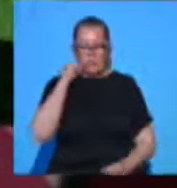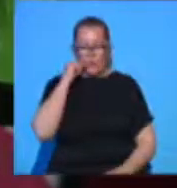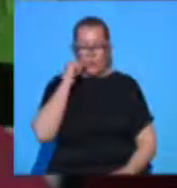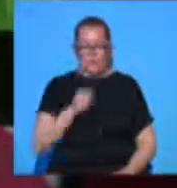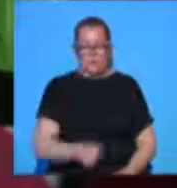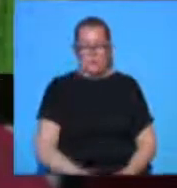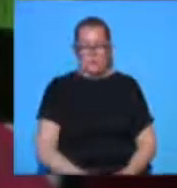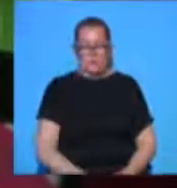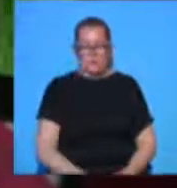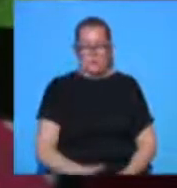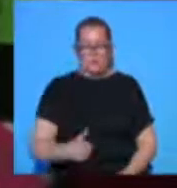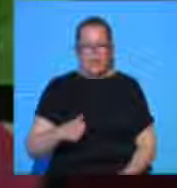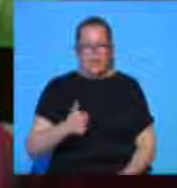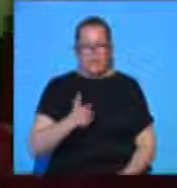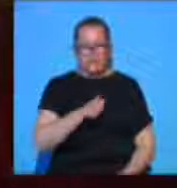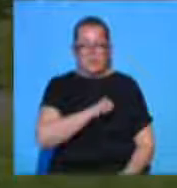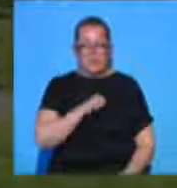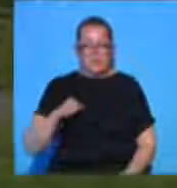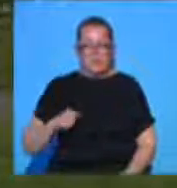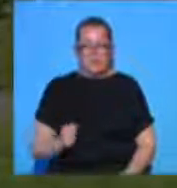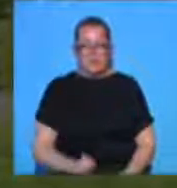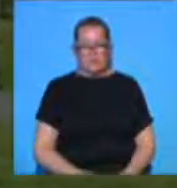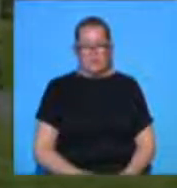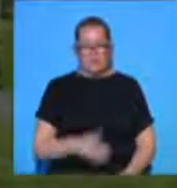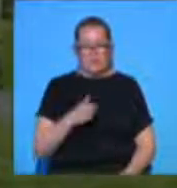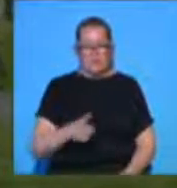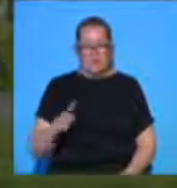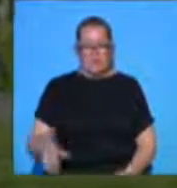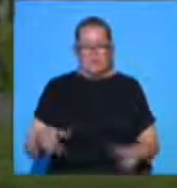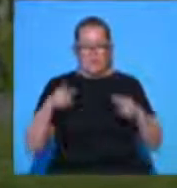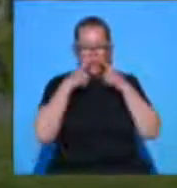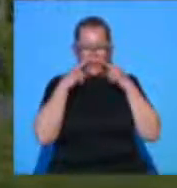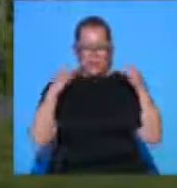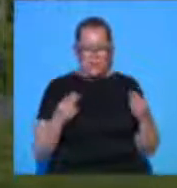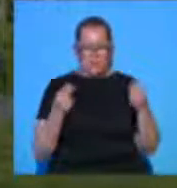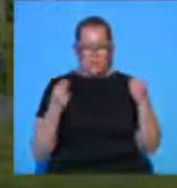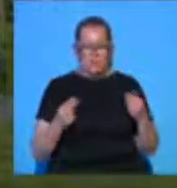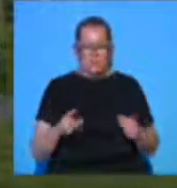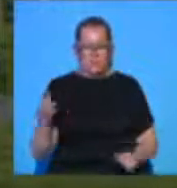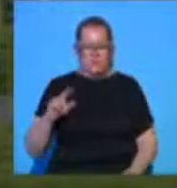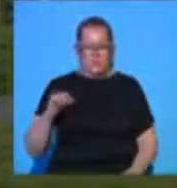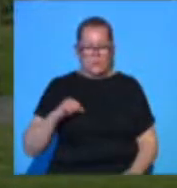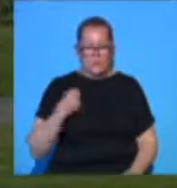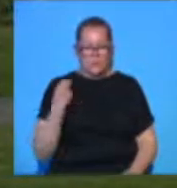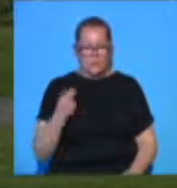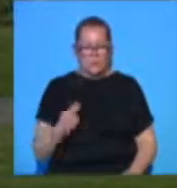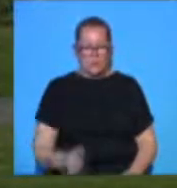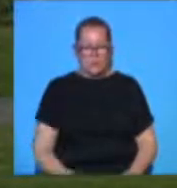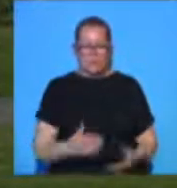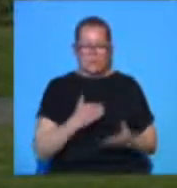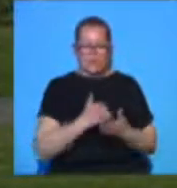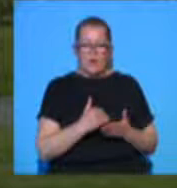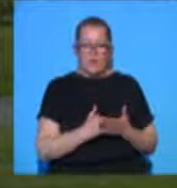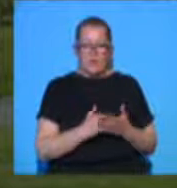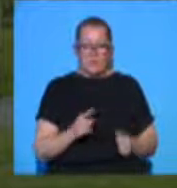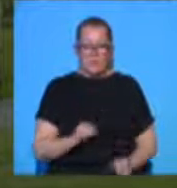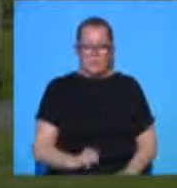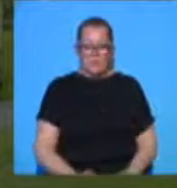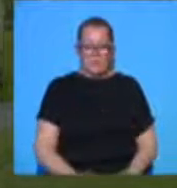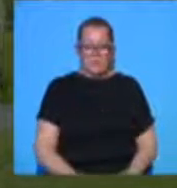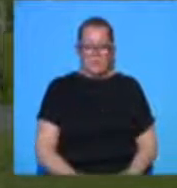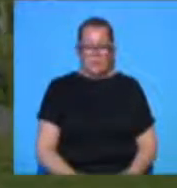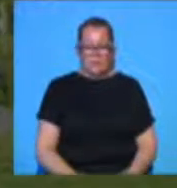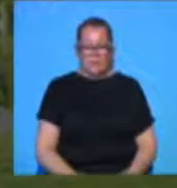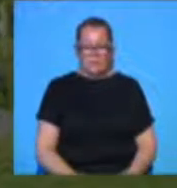de bine. Este ceva unic de fiecare dată. Rezultatul e cel mai bun? Nu este cel mai bun, nu m-am pregătit foarte, foarte bine,